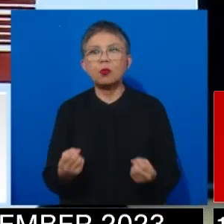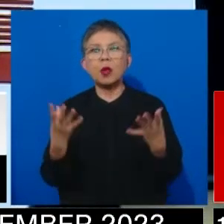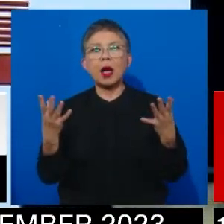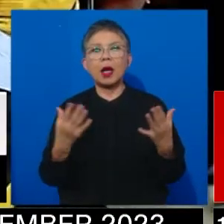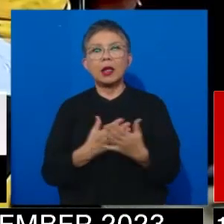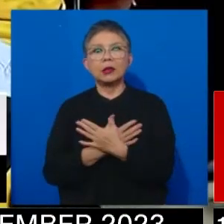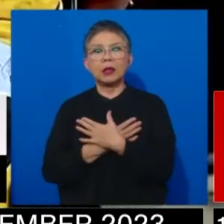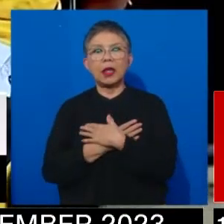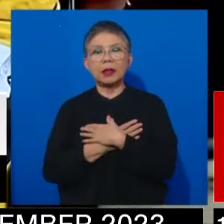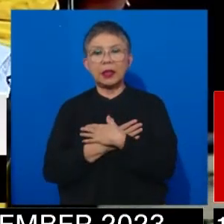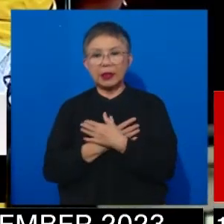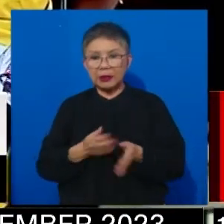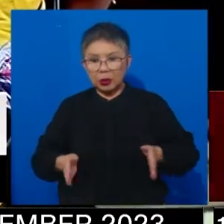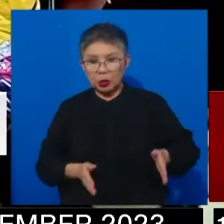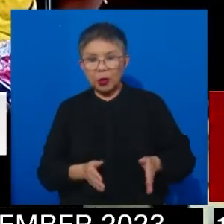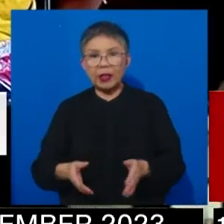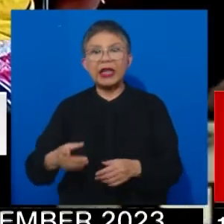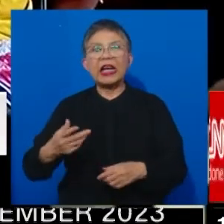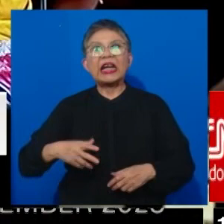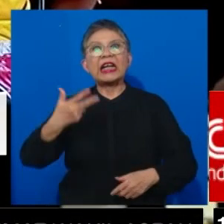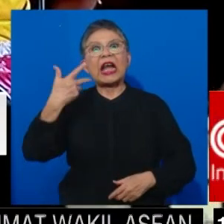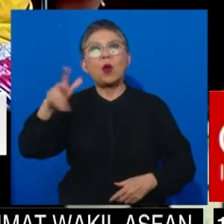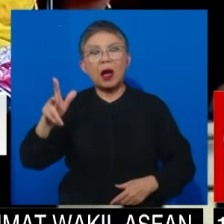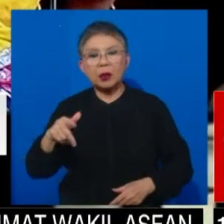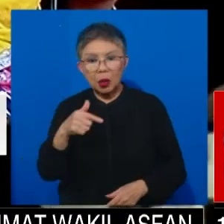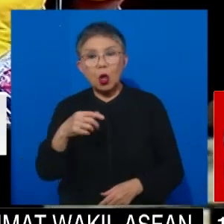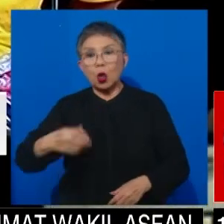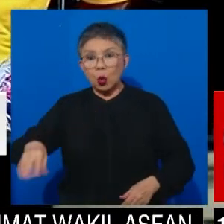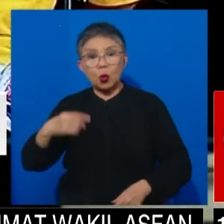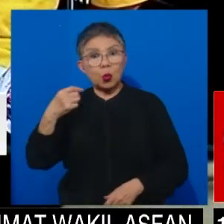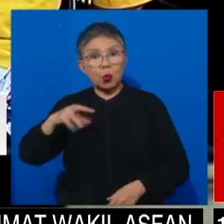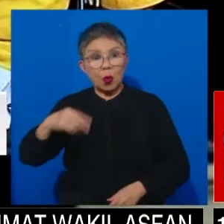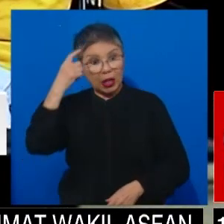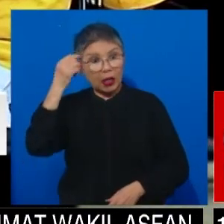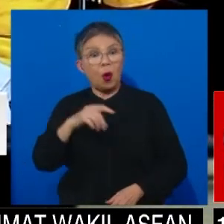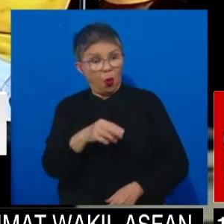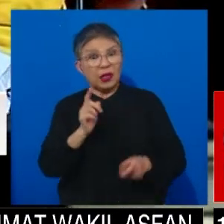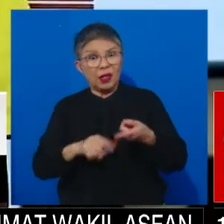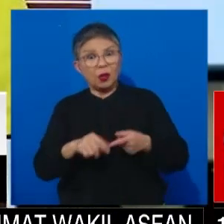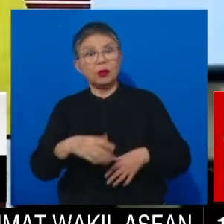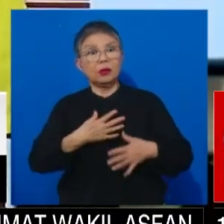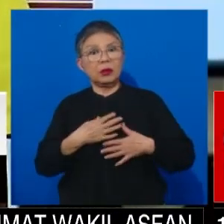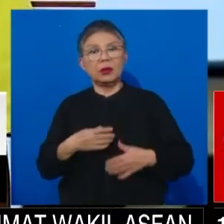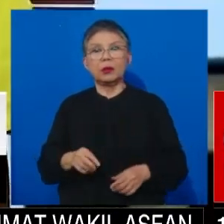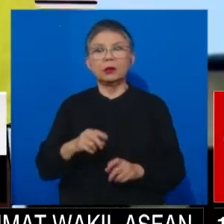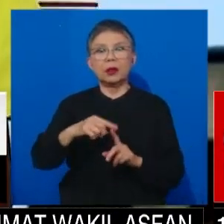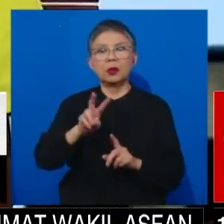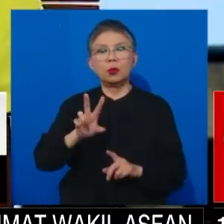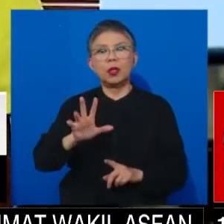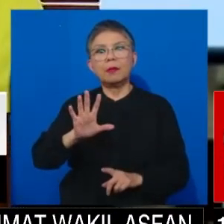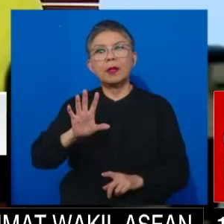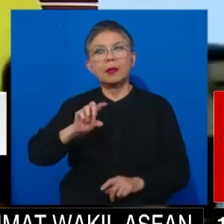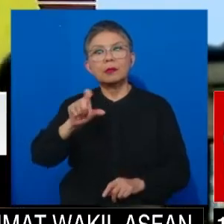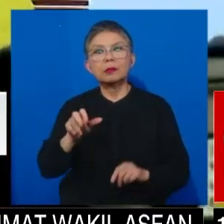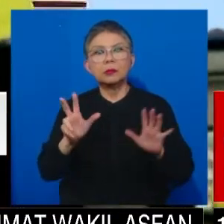jenazah korban ditemukan di sebuah sungai di Karawang, Jawa Barat, lalu dikenali pihak keluarga pada 25 Agustus lalu. Kasus ini pun disorot